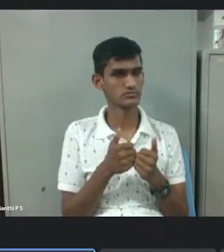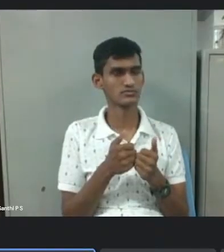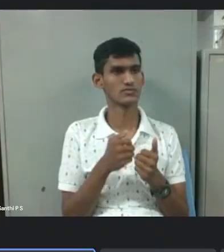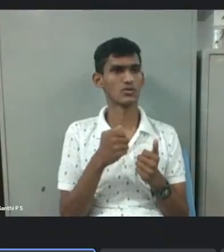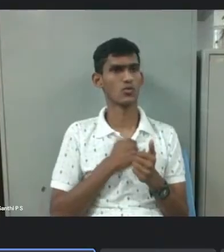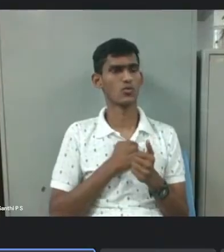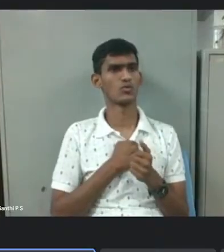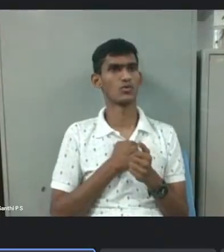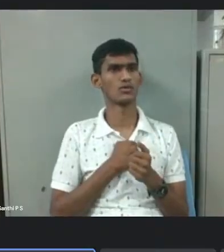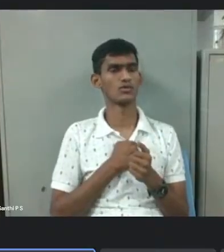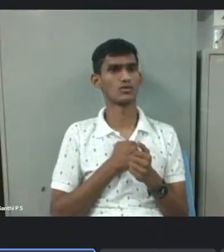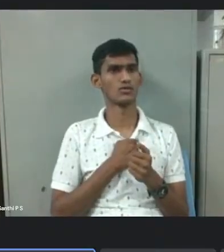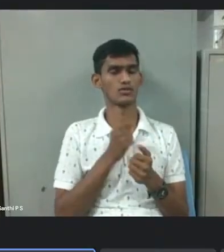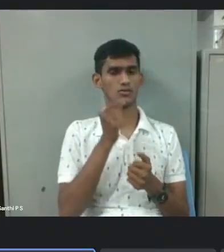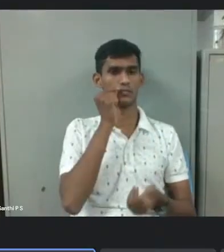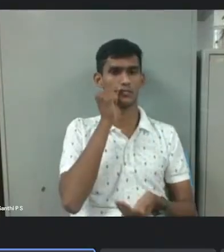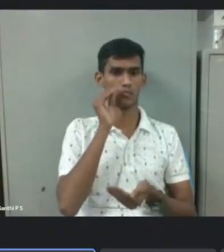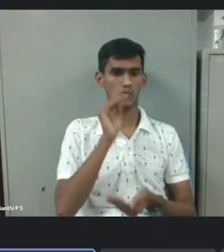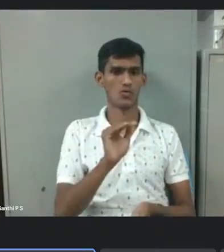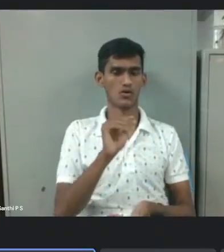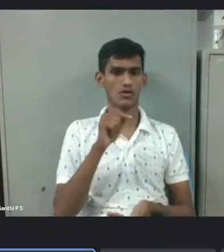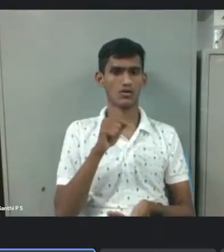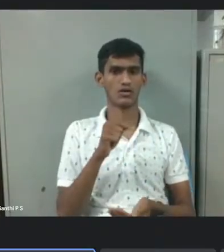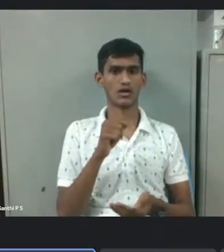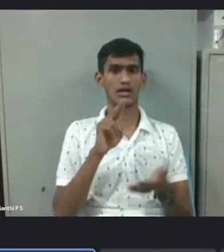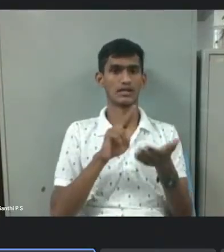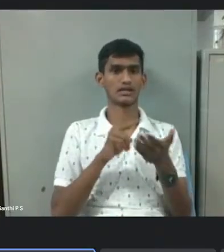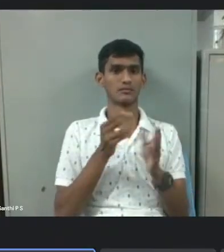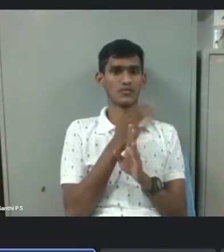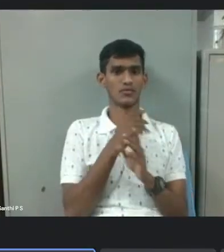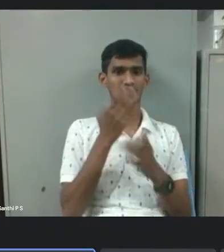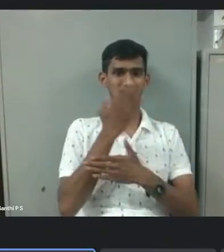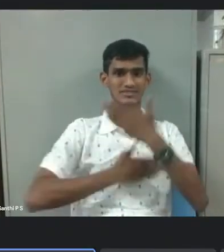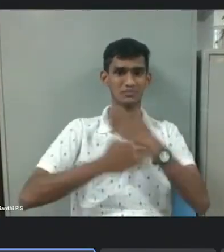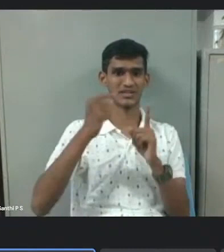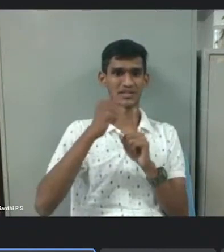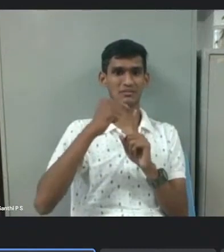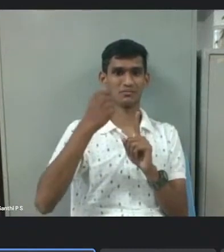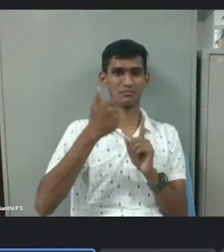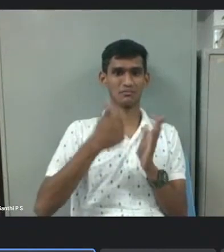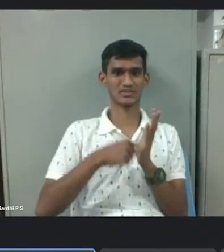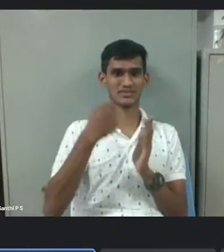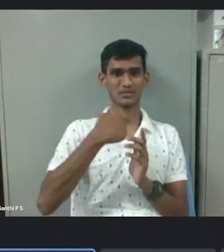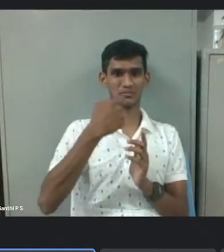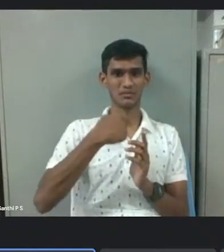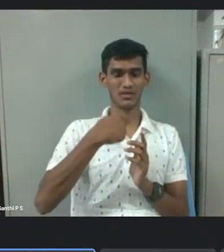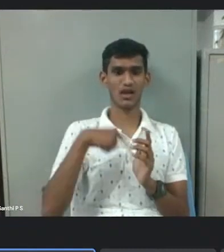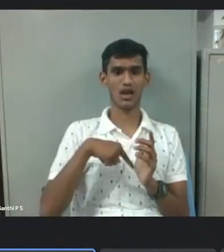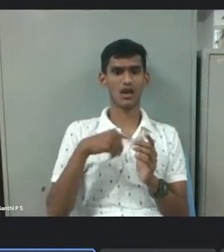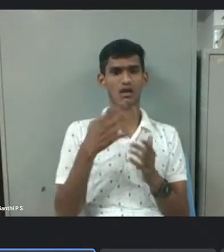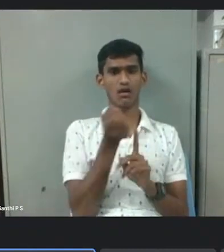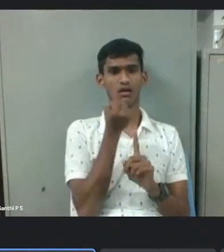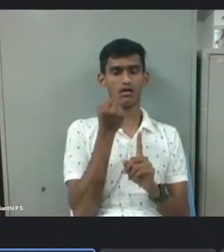മേഡം, എന്റെ മകന് നിരമായ ഇൻഷൂർ കിട്ടിയത് ഇപ്പൊ കിട്ടുന്നില്ല. ഒരു 2 കൊല്ലായി ക്യാൻസലായിട്ട്. അവര് പറഞ്ഞപ്പോ ഇനി